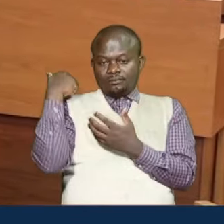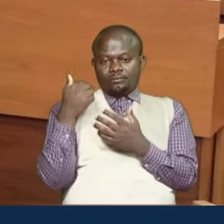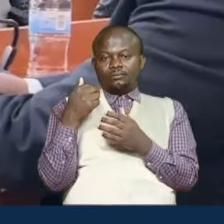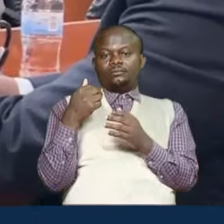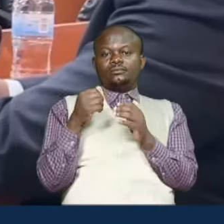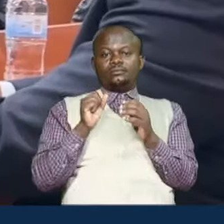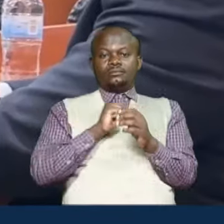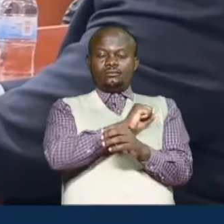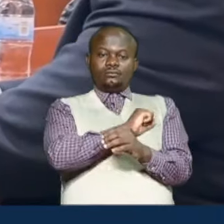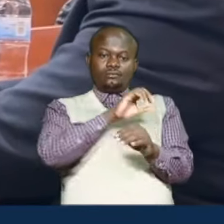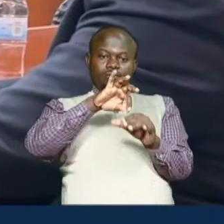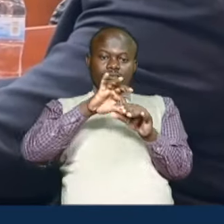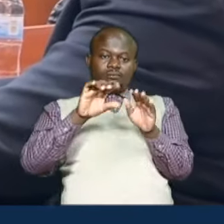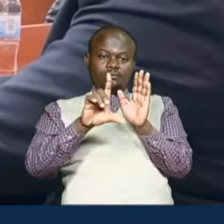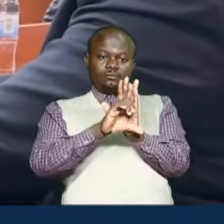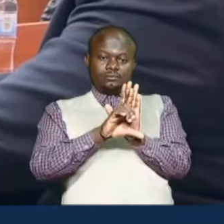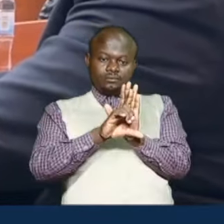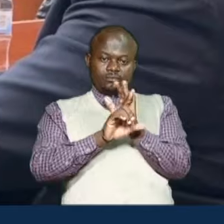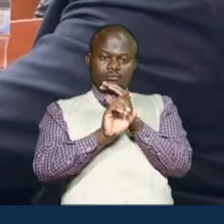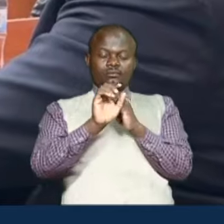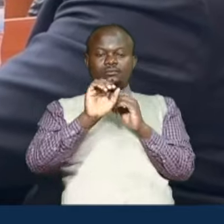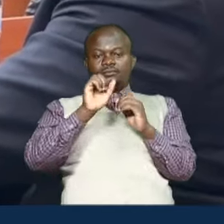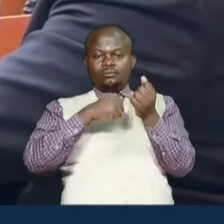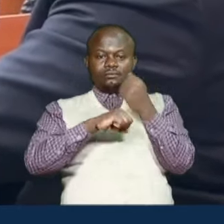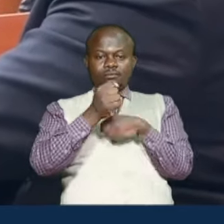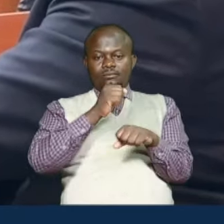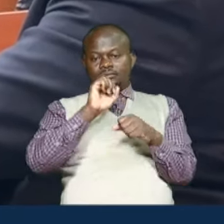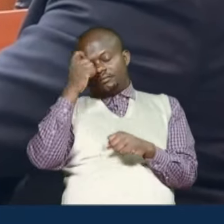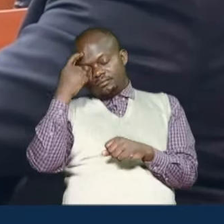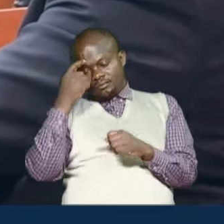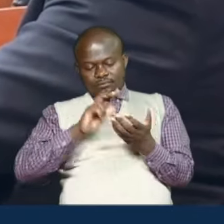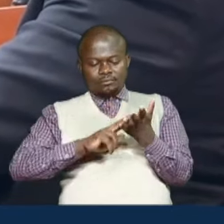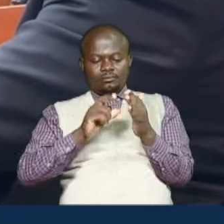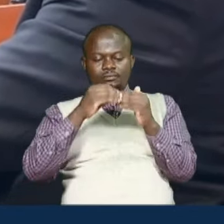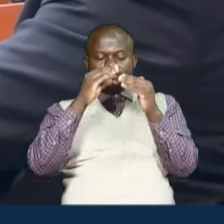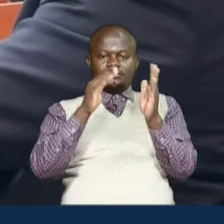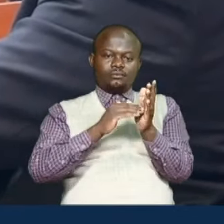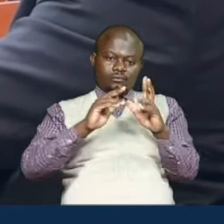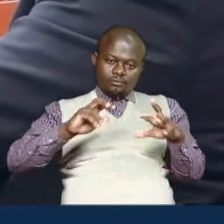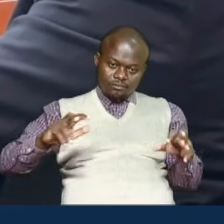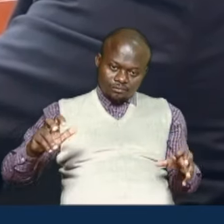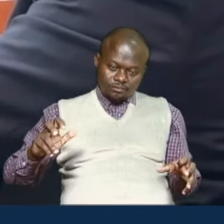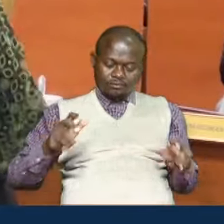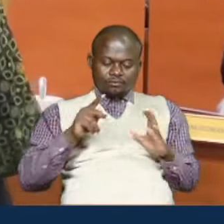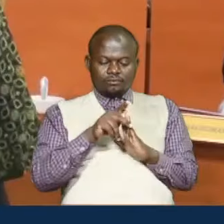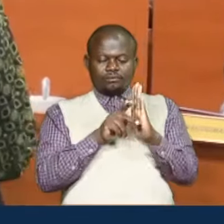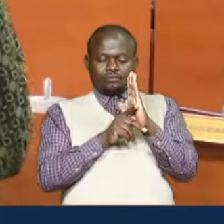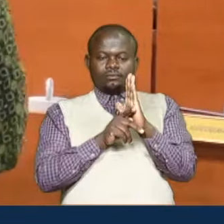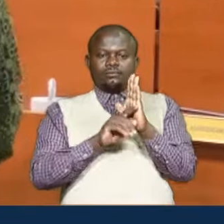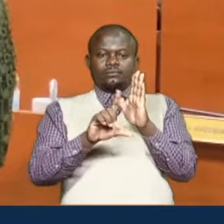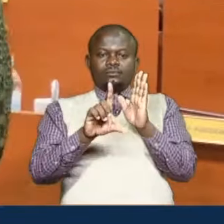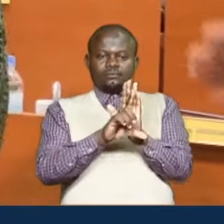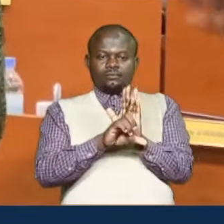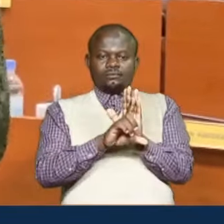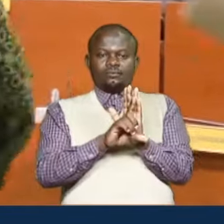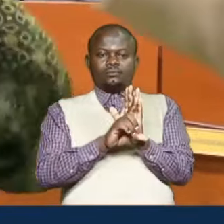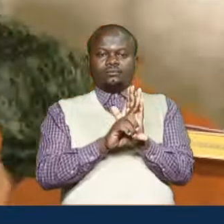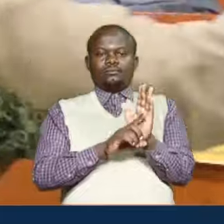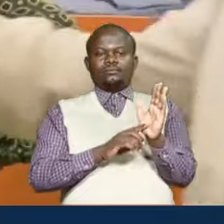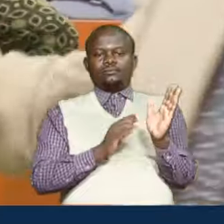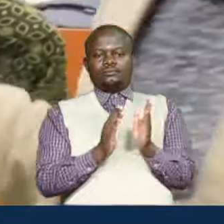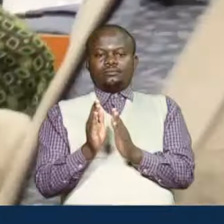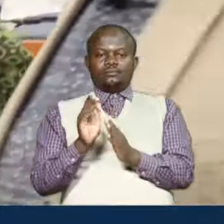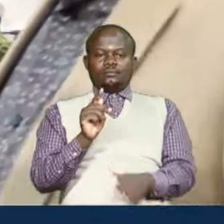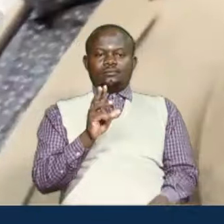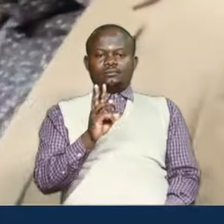amategeko, kugenzura ibikorwa bya guverinoma, kwemeza abayobozi no kugenzura iyubahirizwa ry'amahame remezo ateganywa n'itegeko nshinga. Kwizera